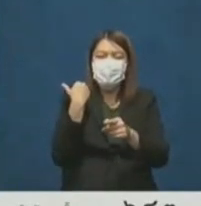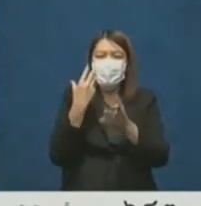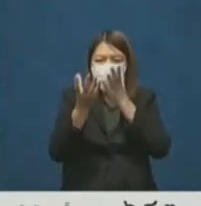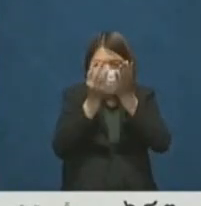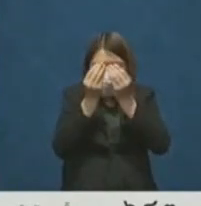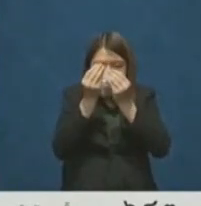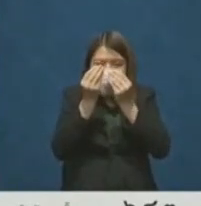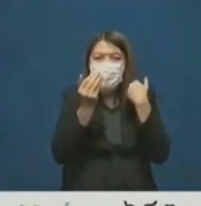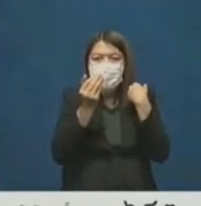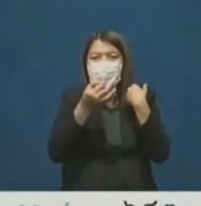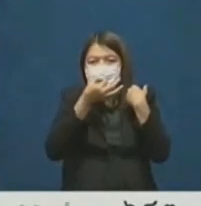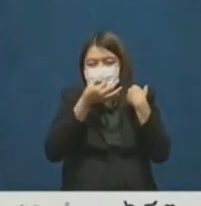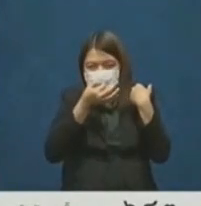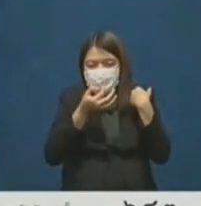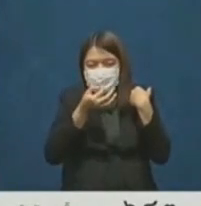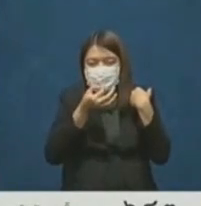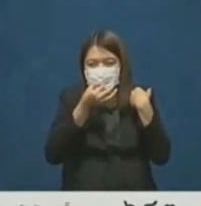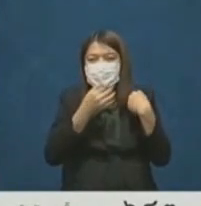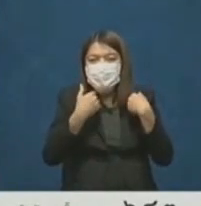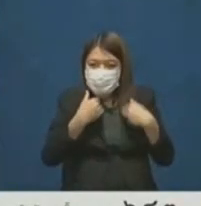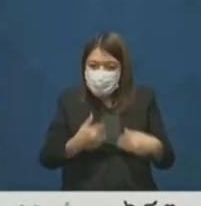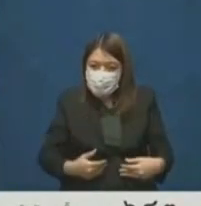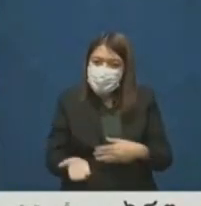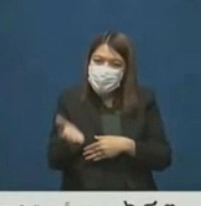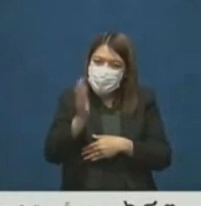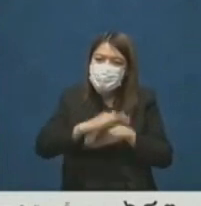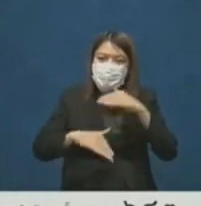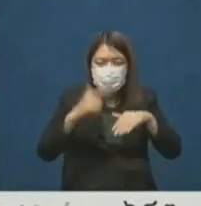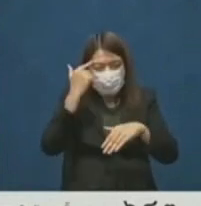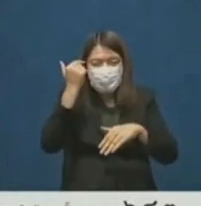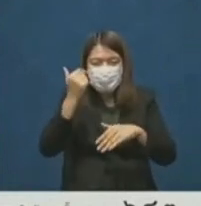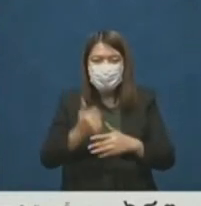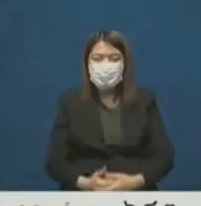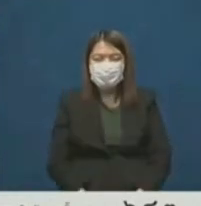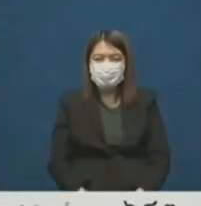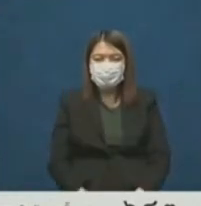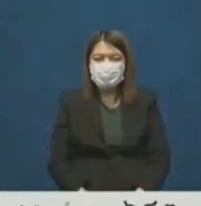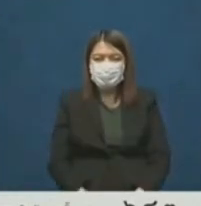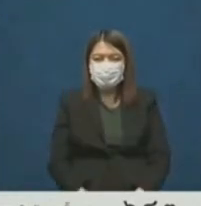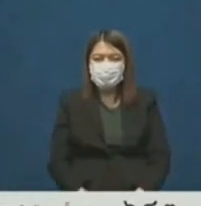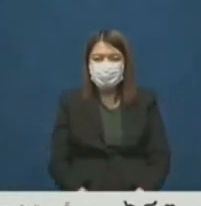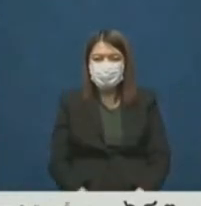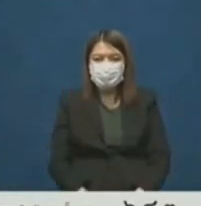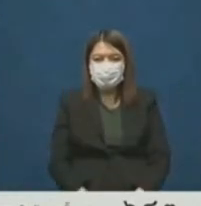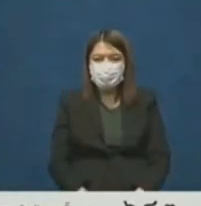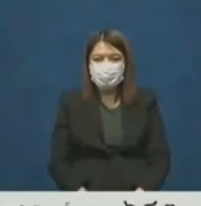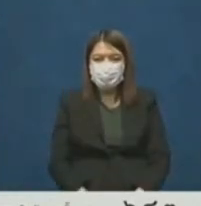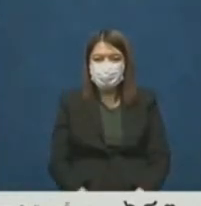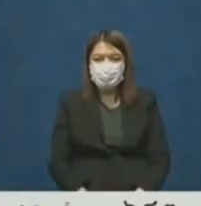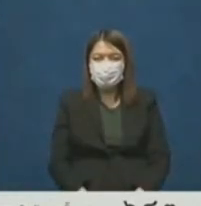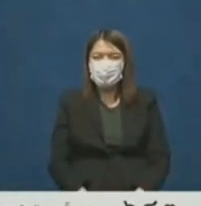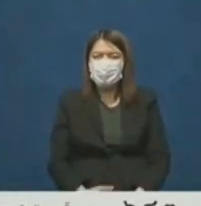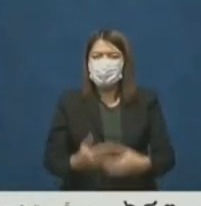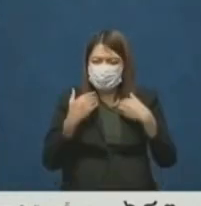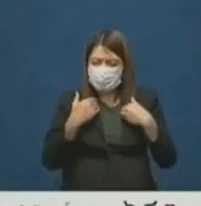พูดไม่ว่าทักษะการเรียนรู้ทักษะอาชีพทักษะชีวิตแต่ว่าต้องมี